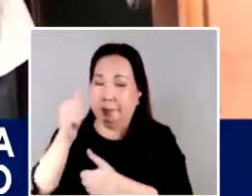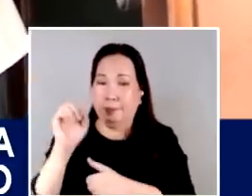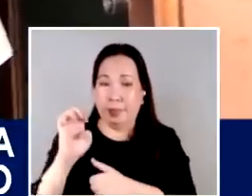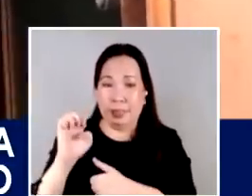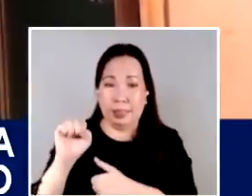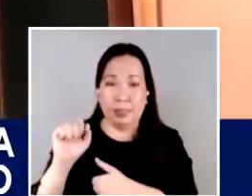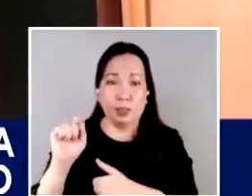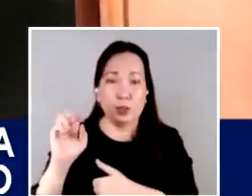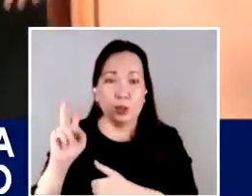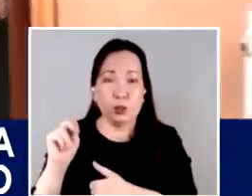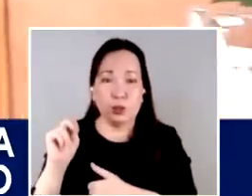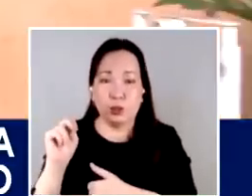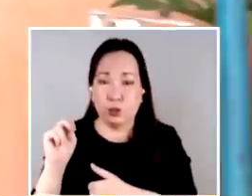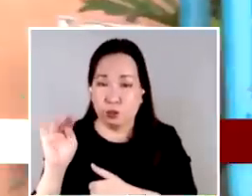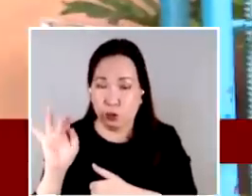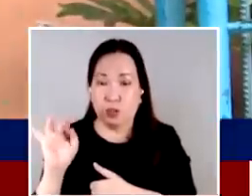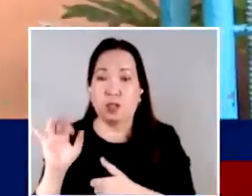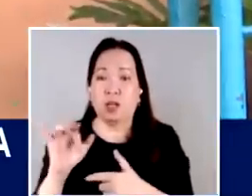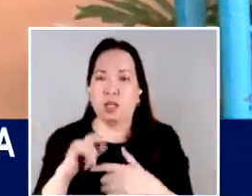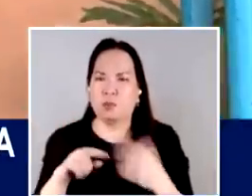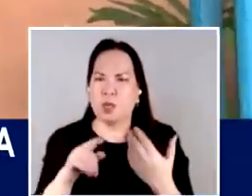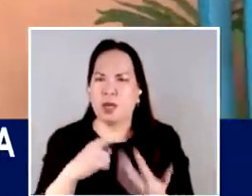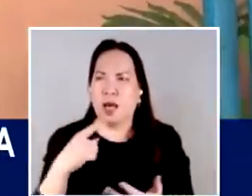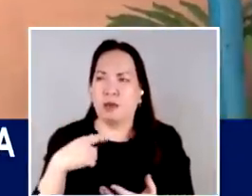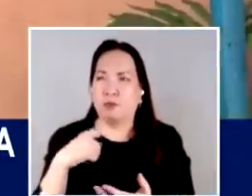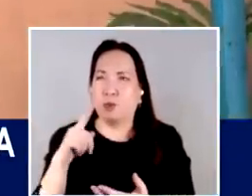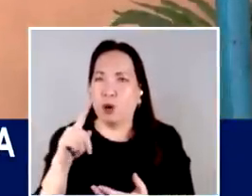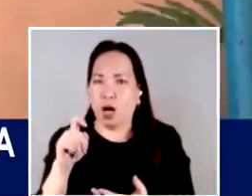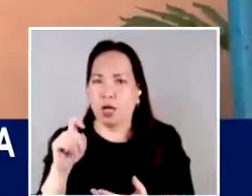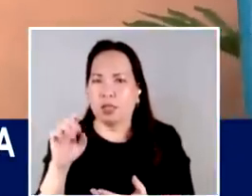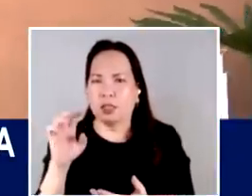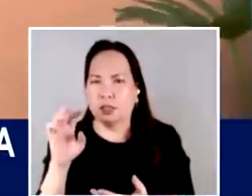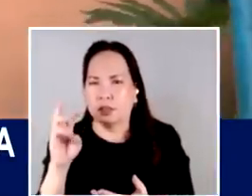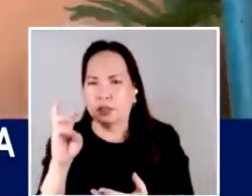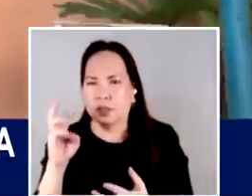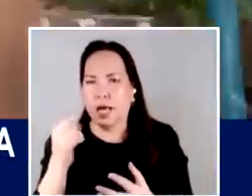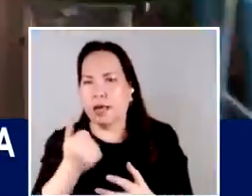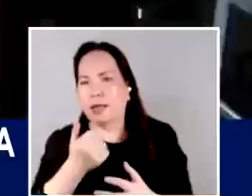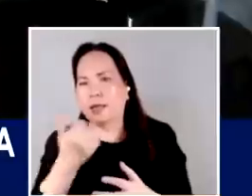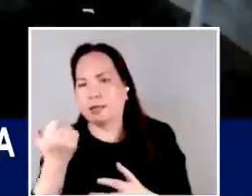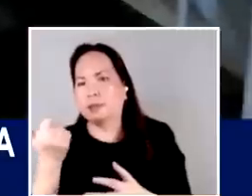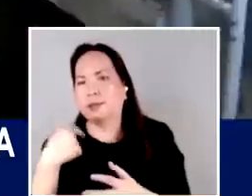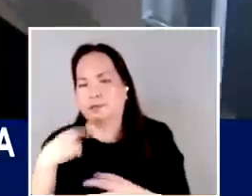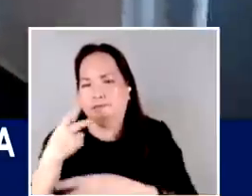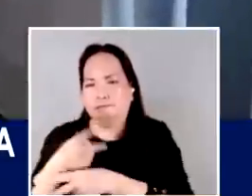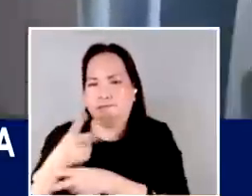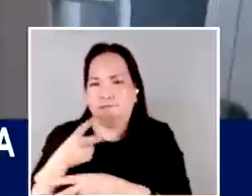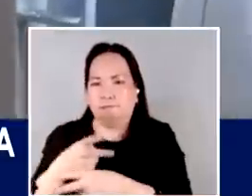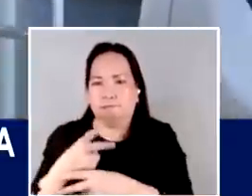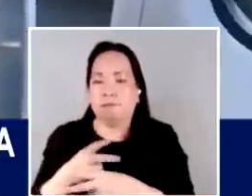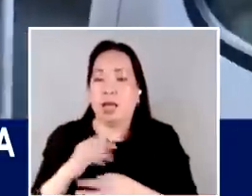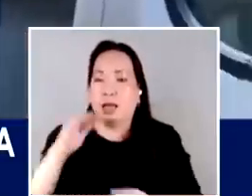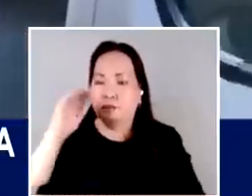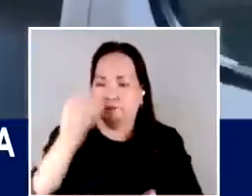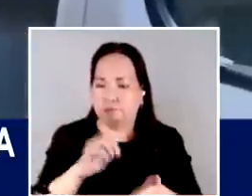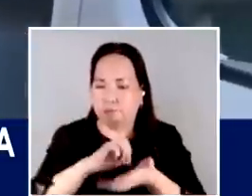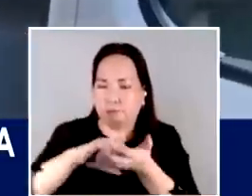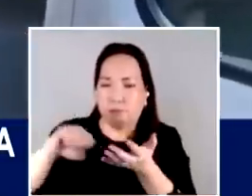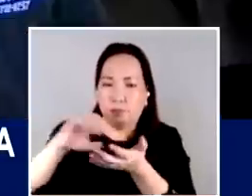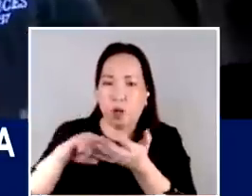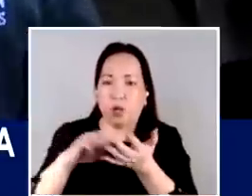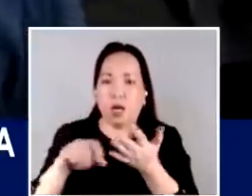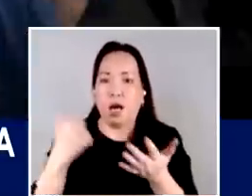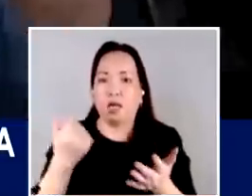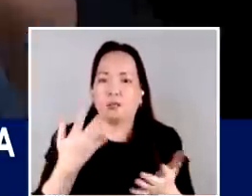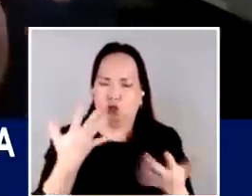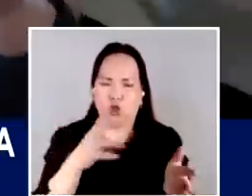may 160 pang mga bangkay na mga preso ang nasa kanilang pangangalaga. Nabawas na rito ang 10 ipinalibing ng